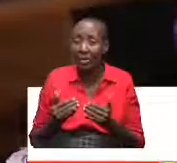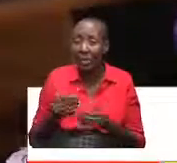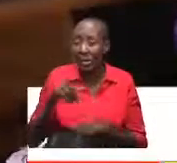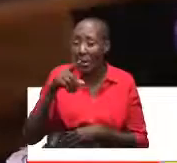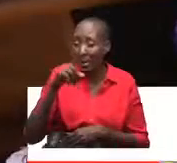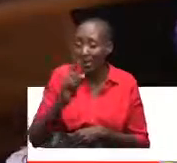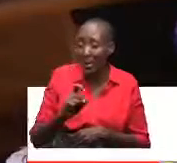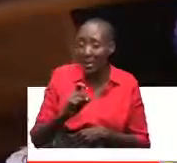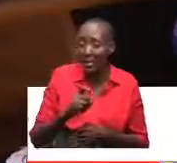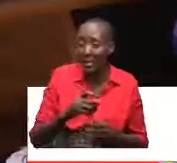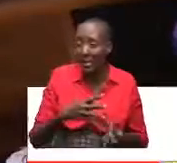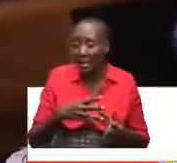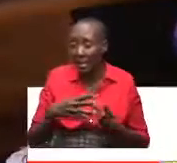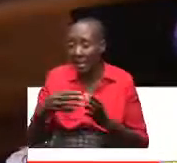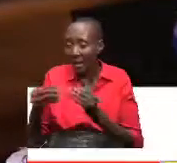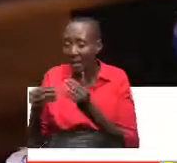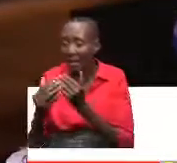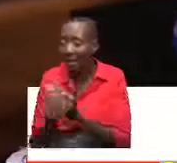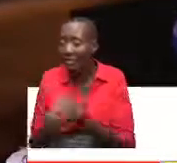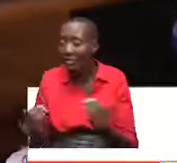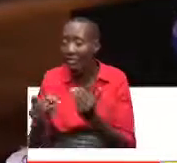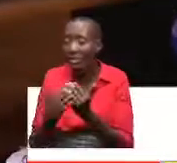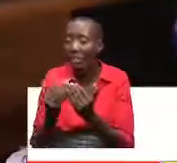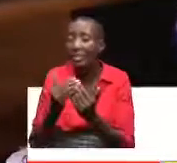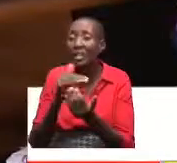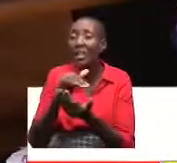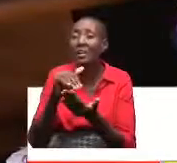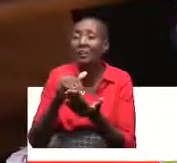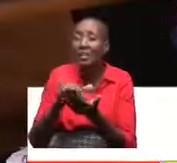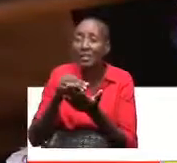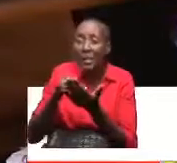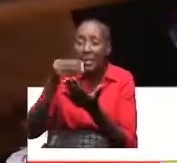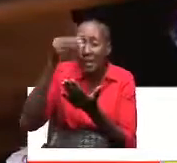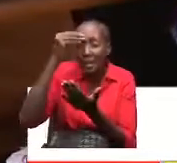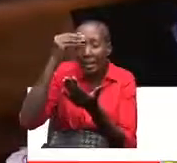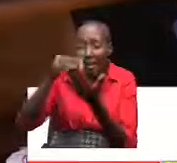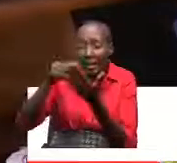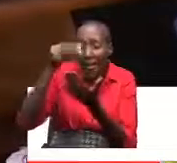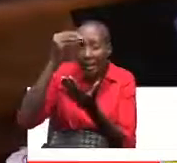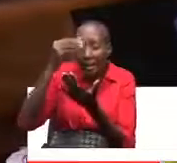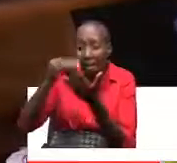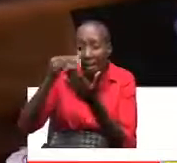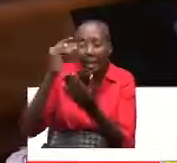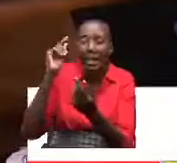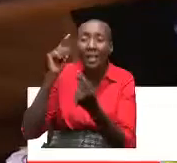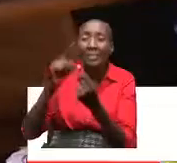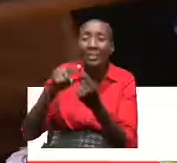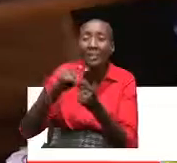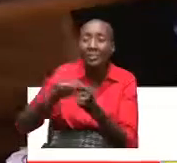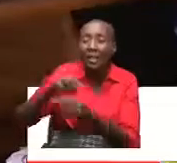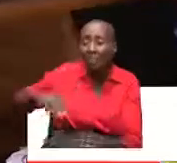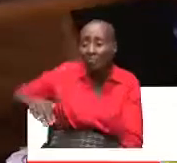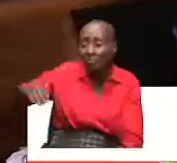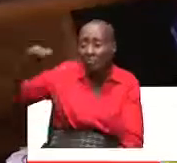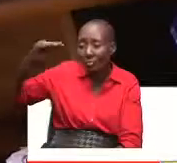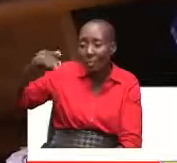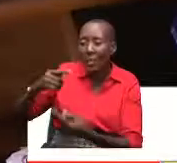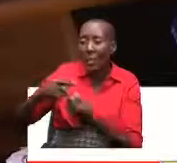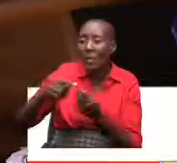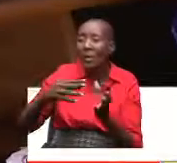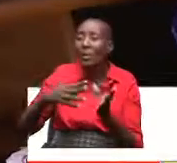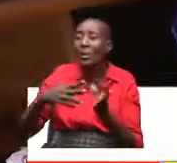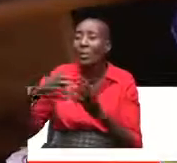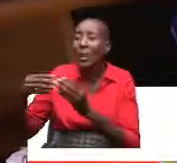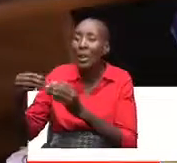niende children's home, ningali mdogo. Nikasoma children's home mpaka nikakuwa mkubwa, lakini nilikuwa naenda shule ya